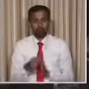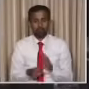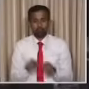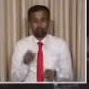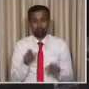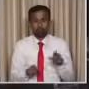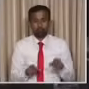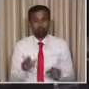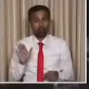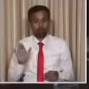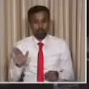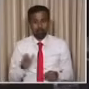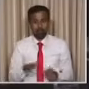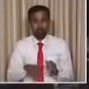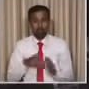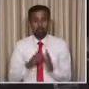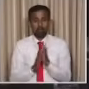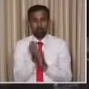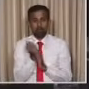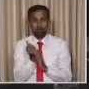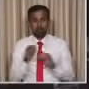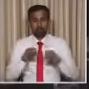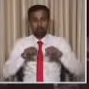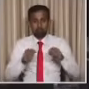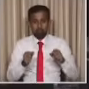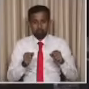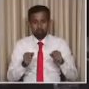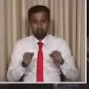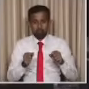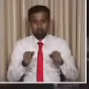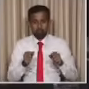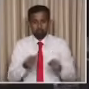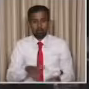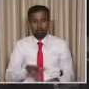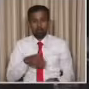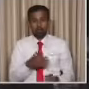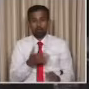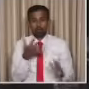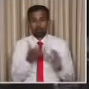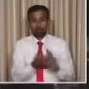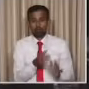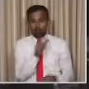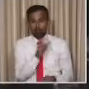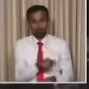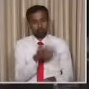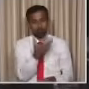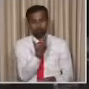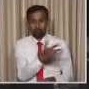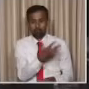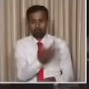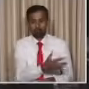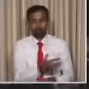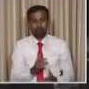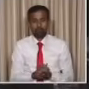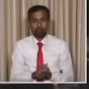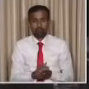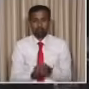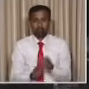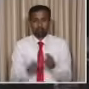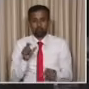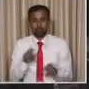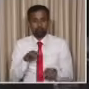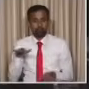जनतावगे मूलिक ऐतिहासिक उल्लंघने क्रीम ये प्रधान वगुक्तर करवन पत्ल इवर सो जनतावगे